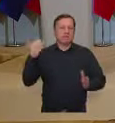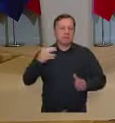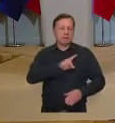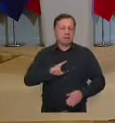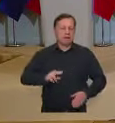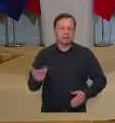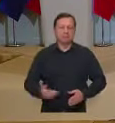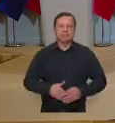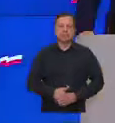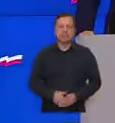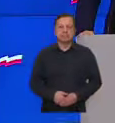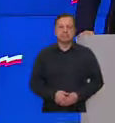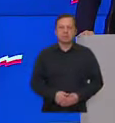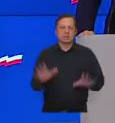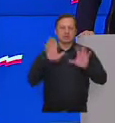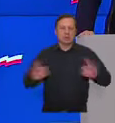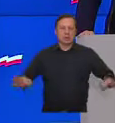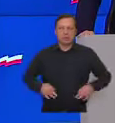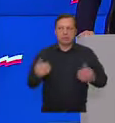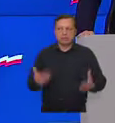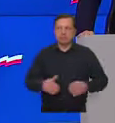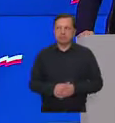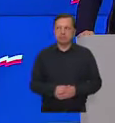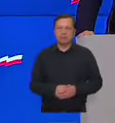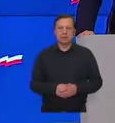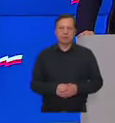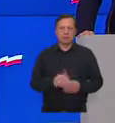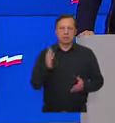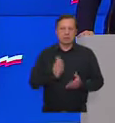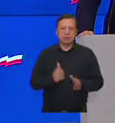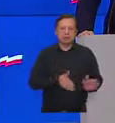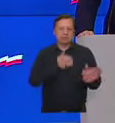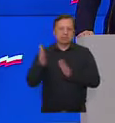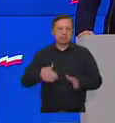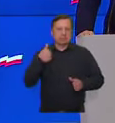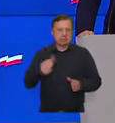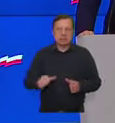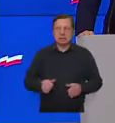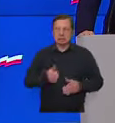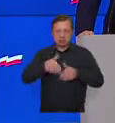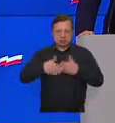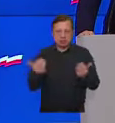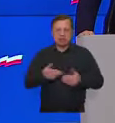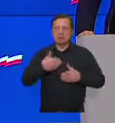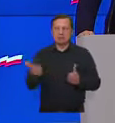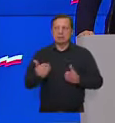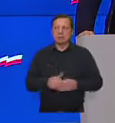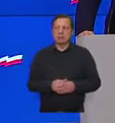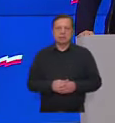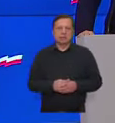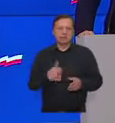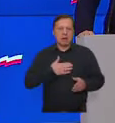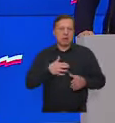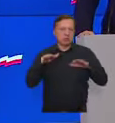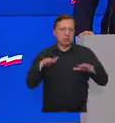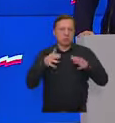Pana premiera. Szanowni Państwo, za nami kolejny wyczerpujący tydzień. Nie mam dość podziękowań